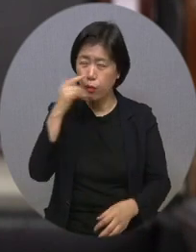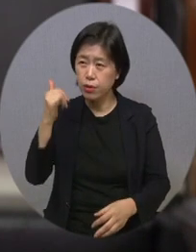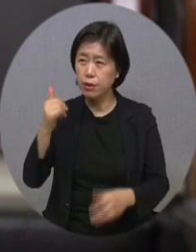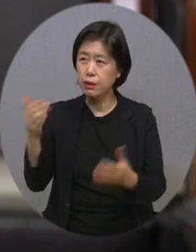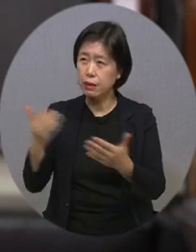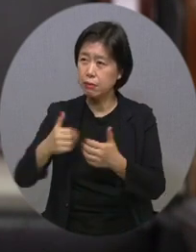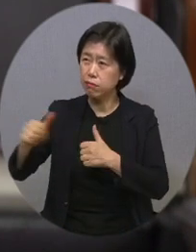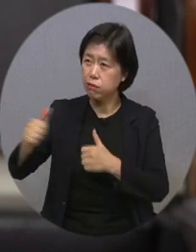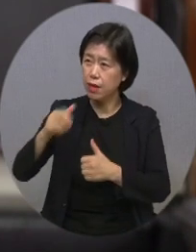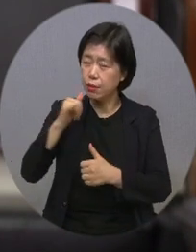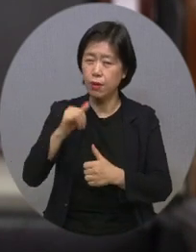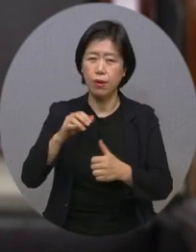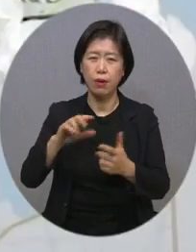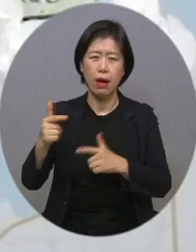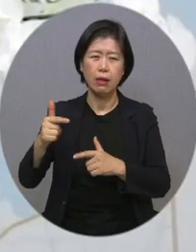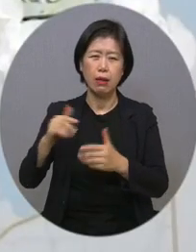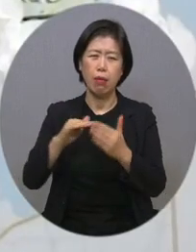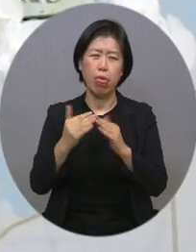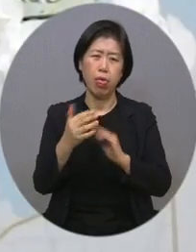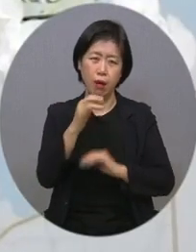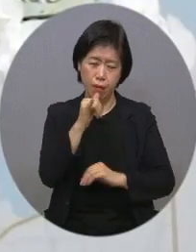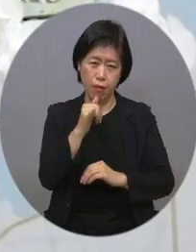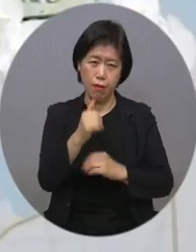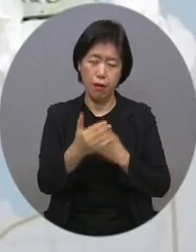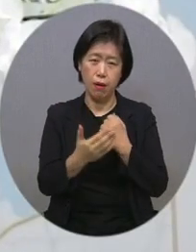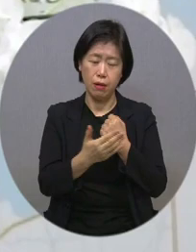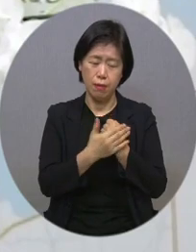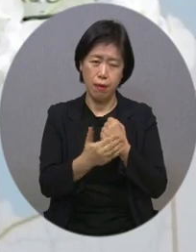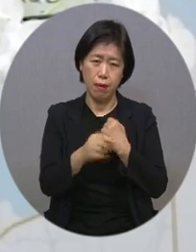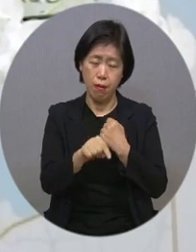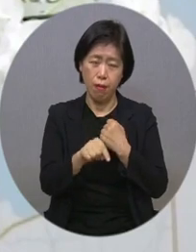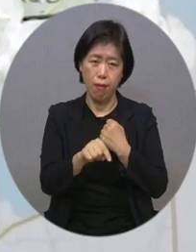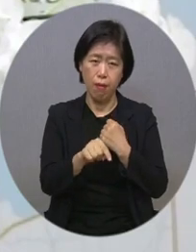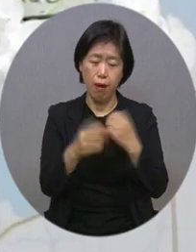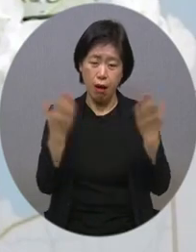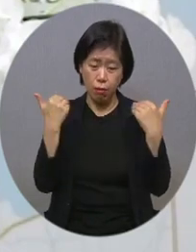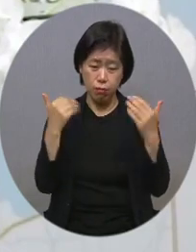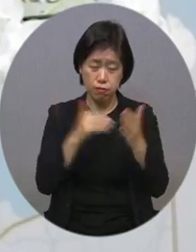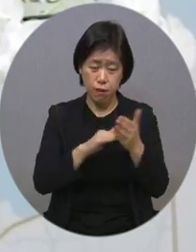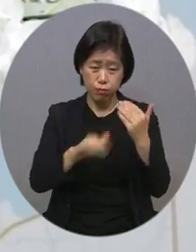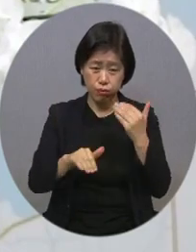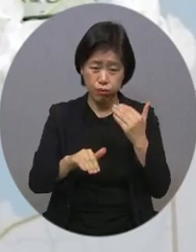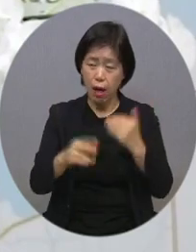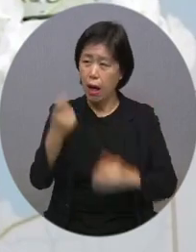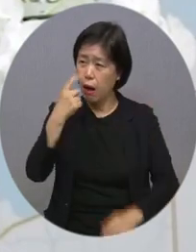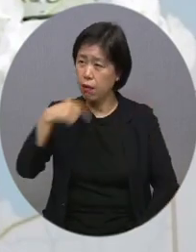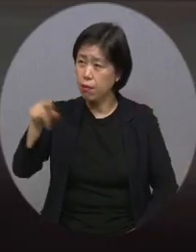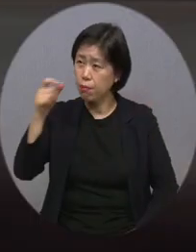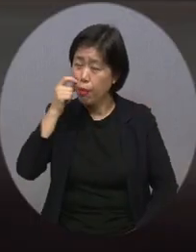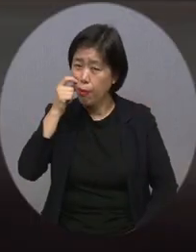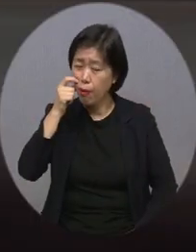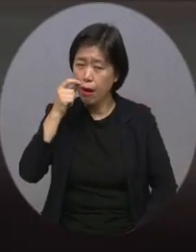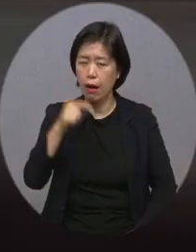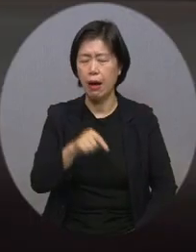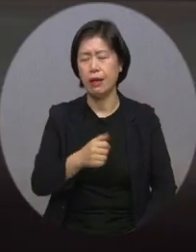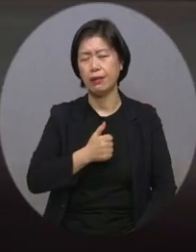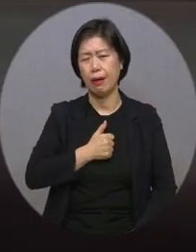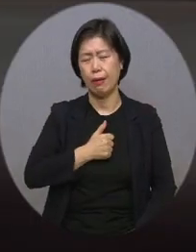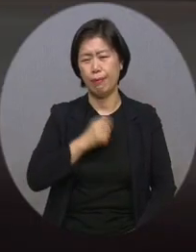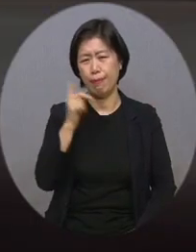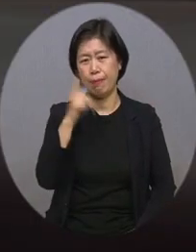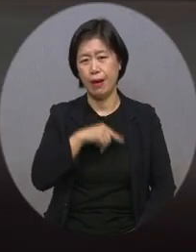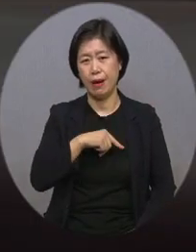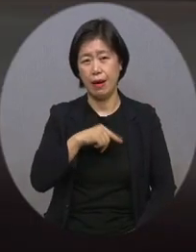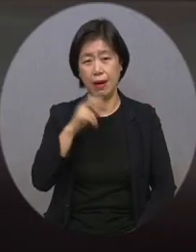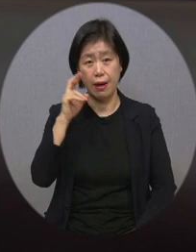갈 곳이 없었거든요. 근데 이게 아이들로서는 자존심이 상하는 거거든요. 그래서 그렇게 하면 안 된다. 그래서